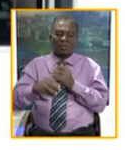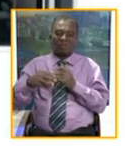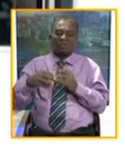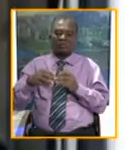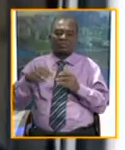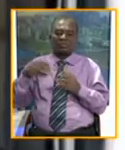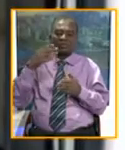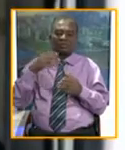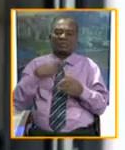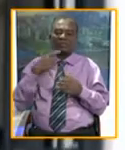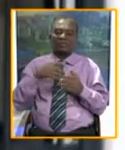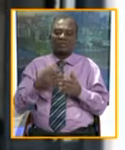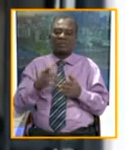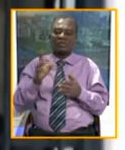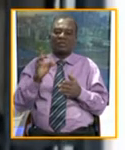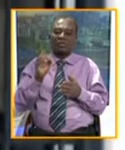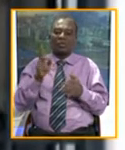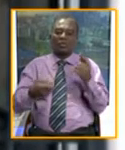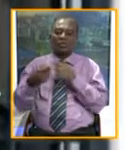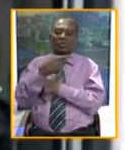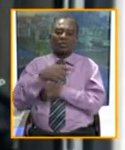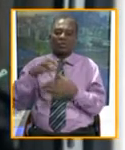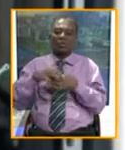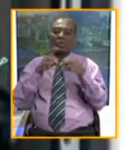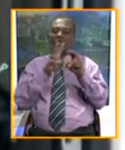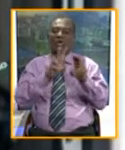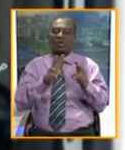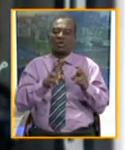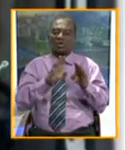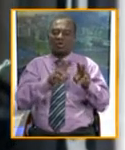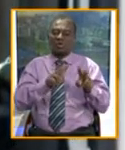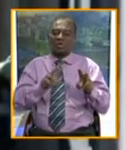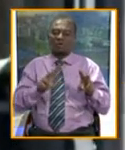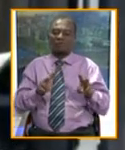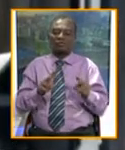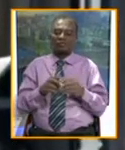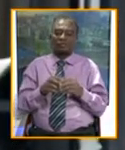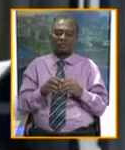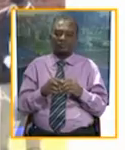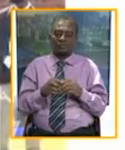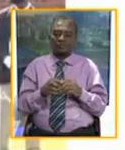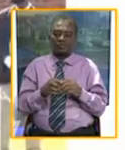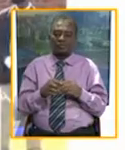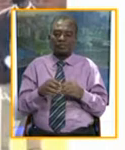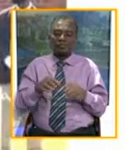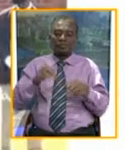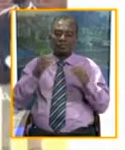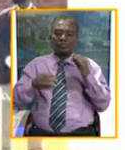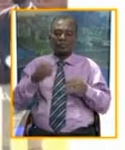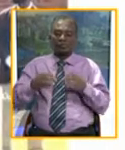de 8 jours de deuil national en raison du décès du Premier ministre Ahmed Bakayoko. Sur l'hymne